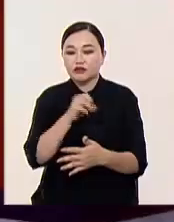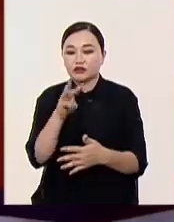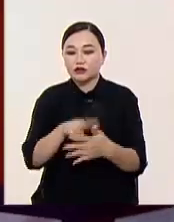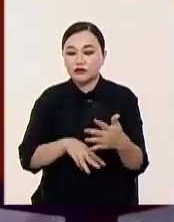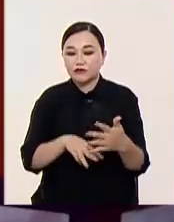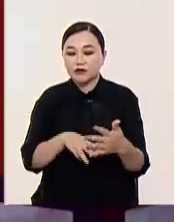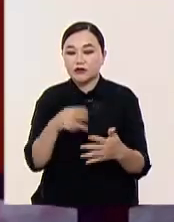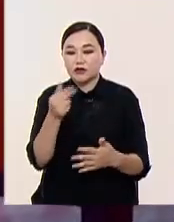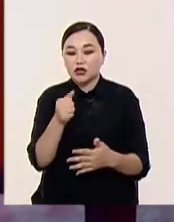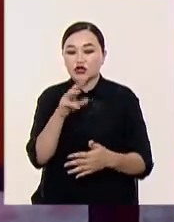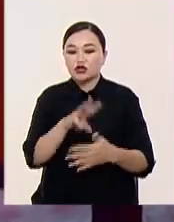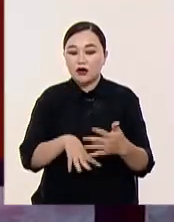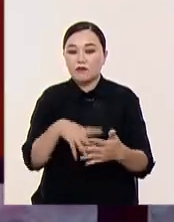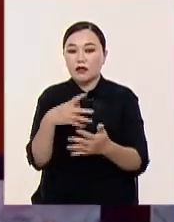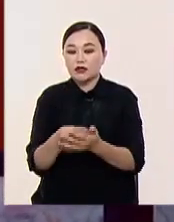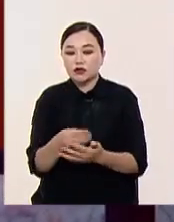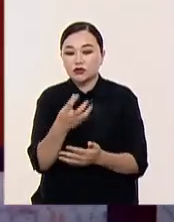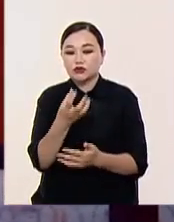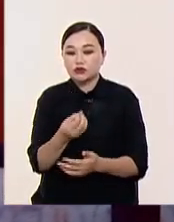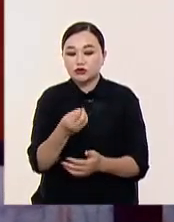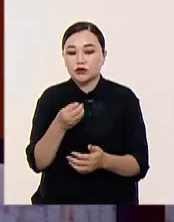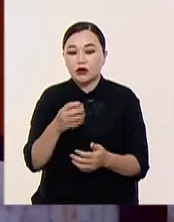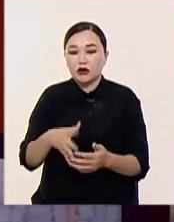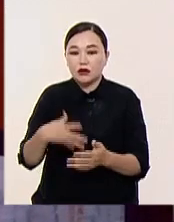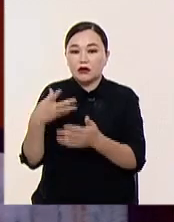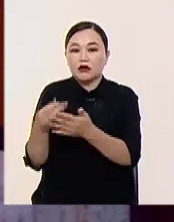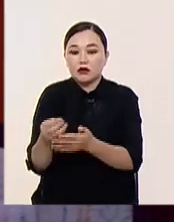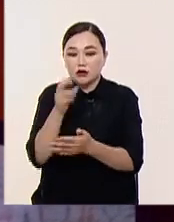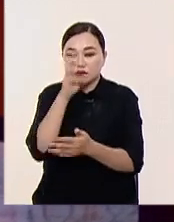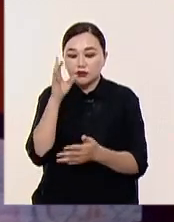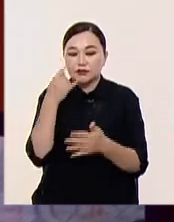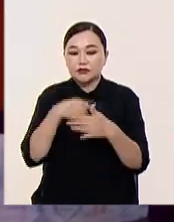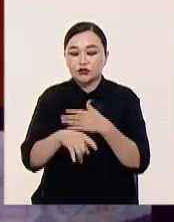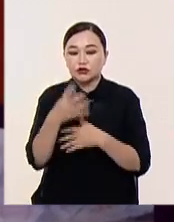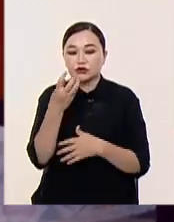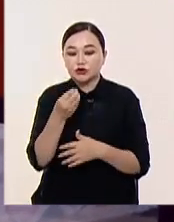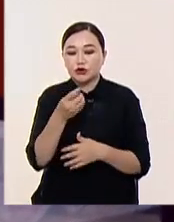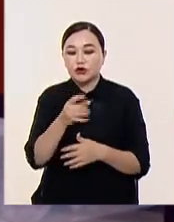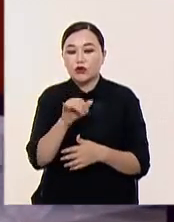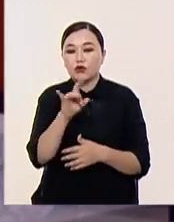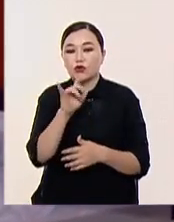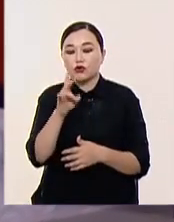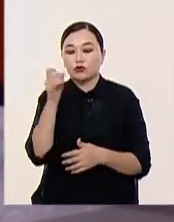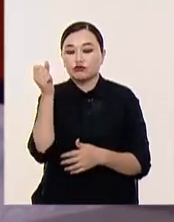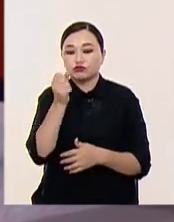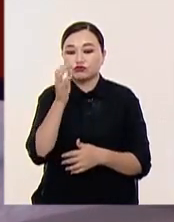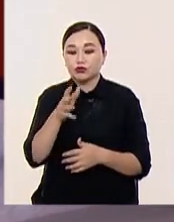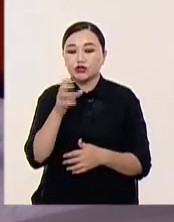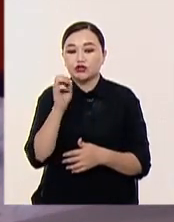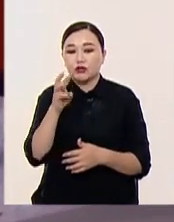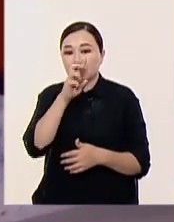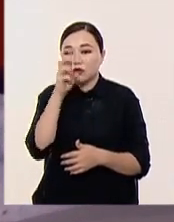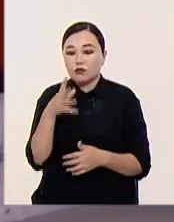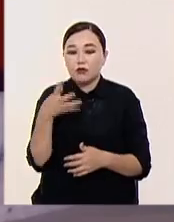штраф. Айыппұлды төлеу үшін ол тағы да қалтасынан ақша мемлекетке төлейді, демек оның қалтасында орын болады. Одан да ол мемлекетке айыппұл